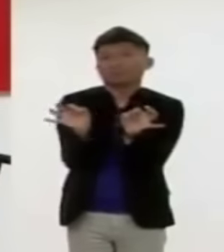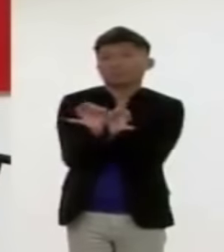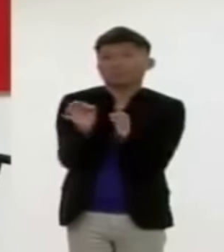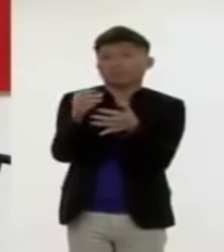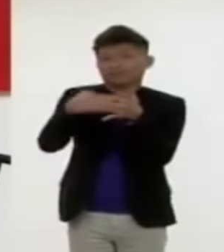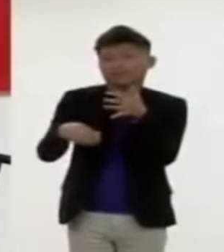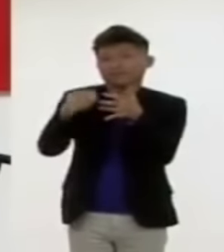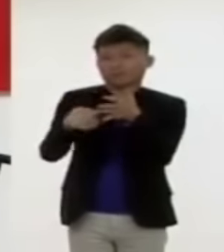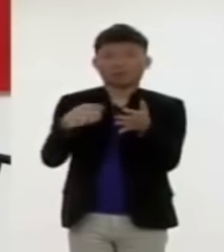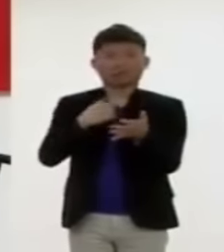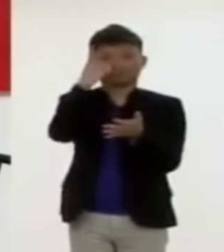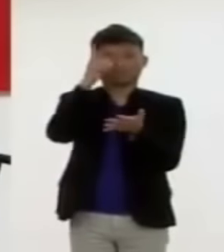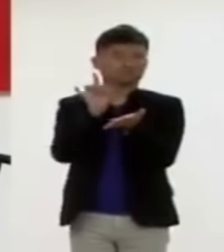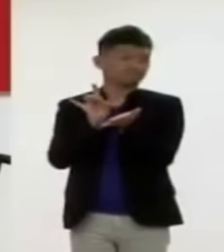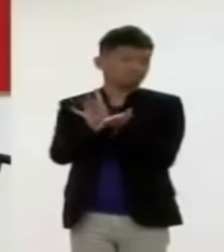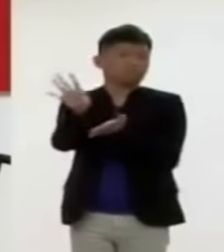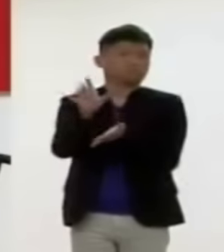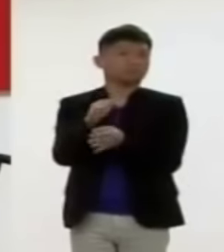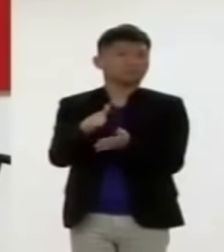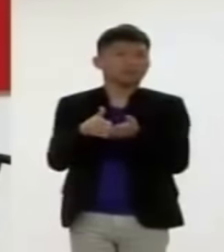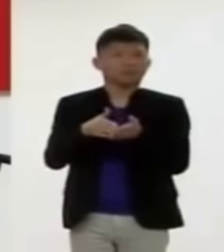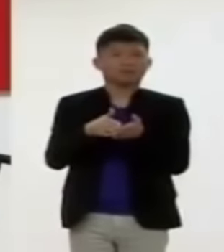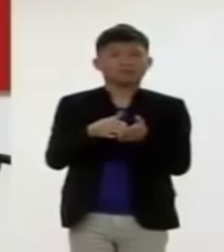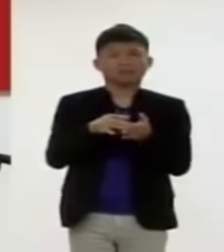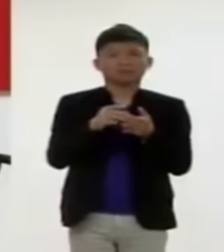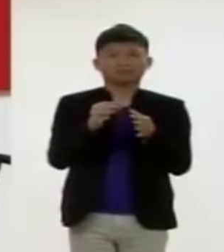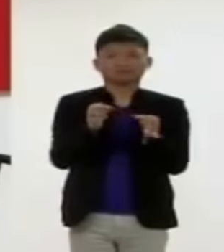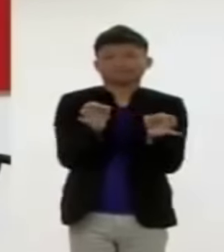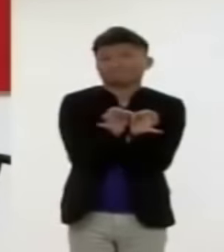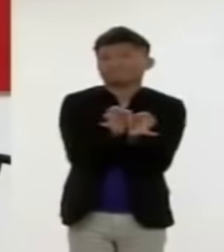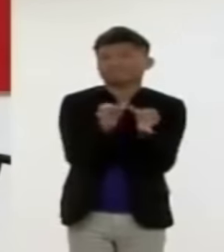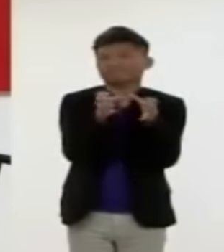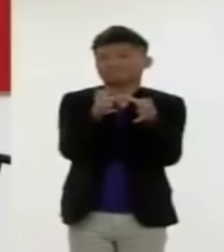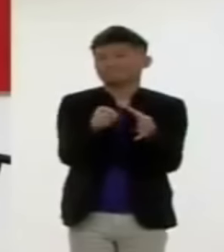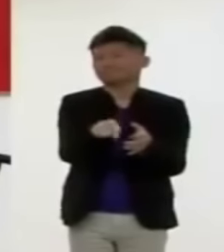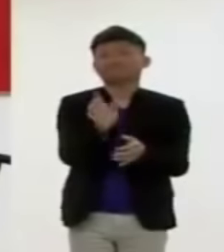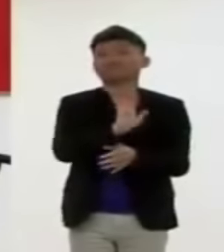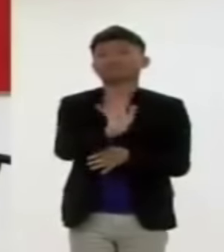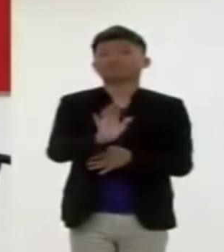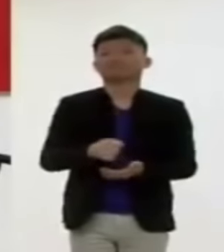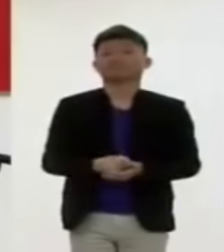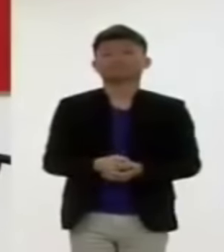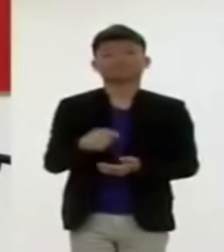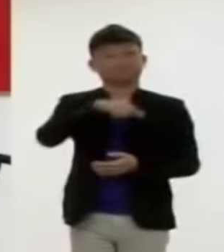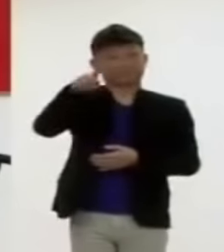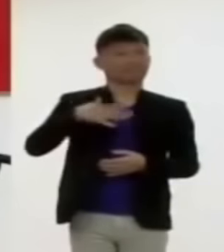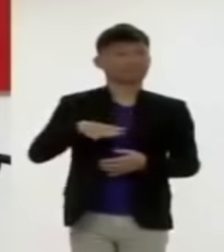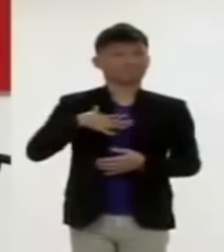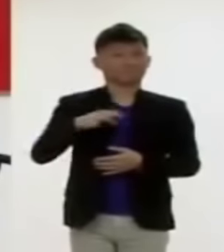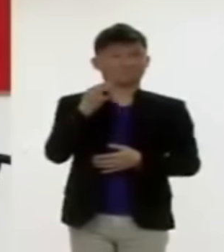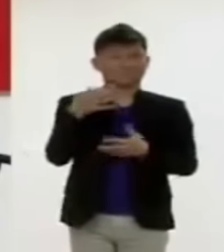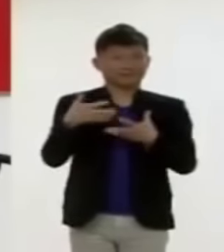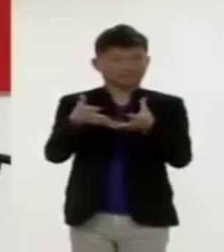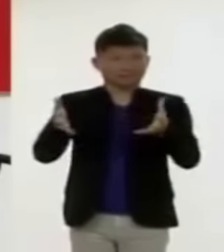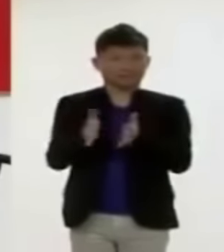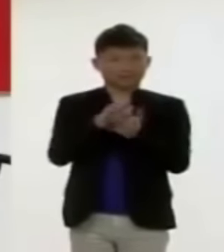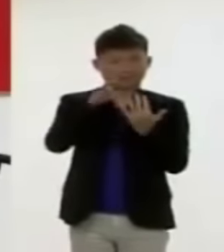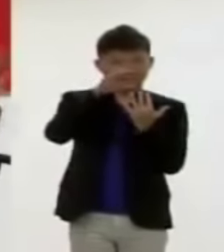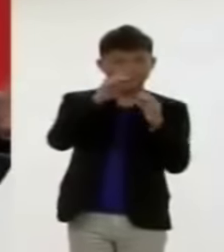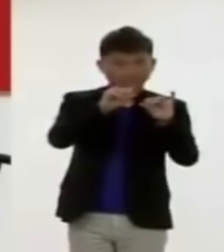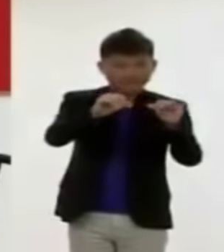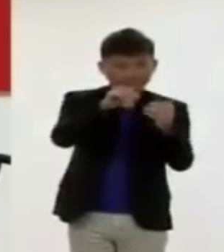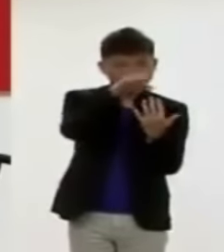我们金门不要有赌场的伏笔在里面。我想大家都知道，财团圈选土地政